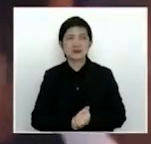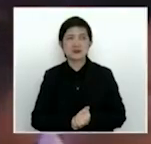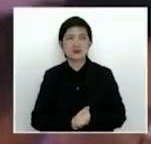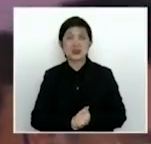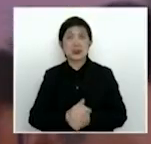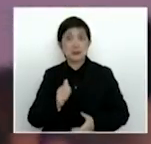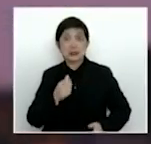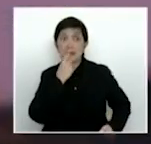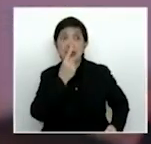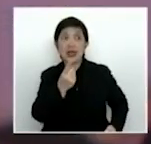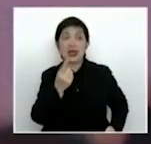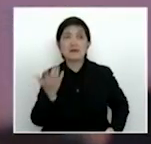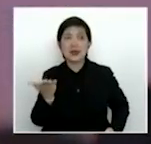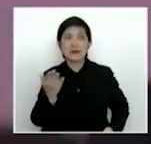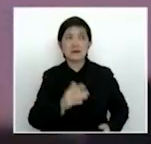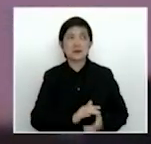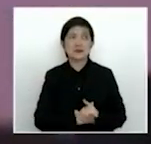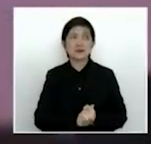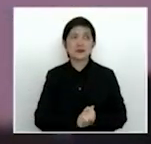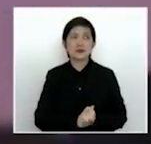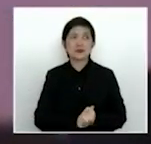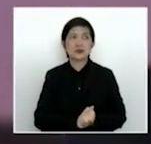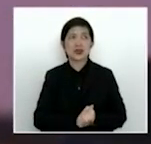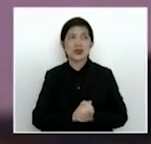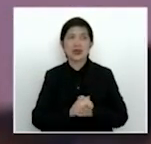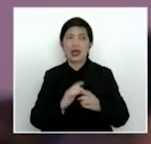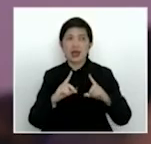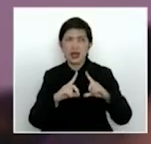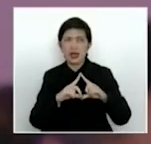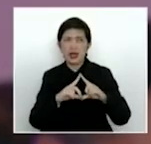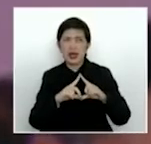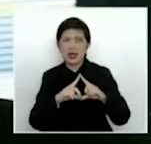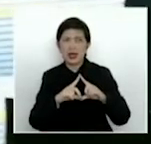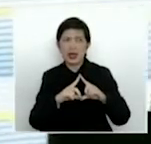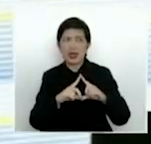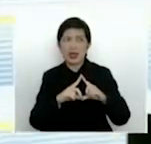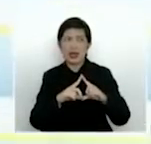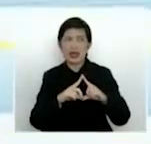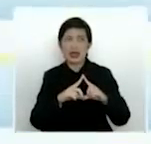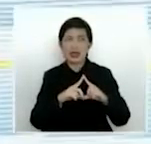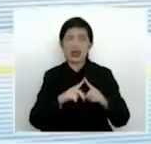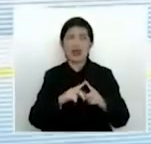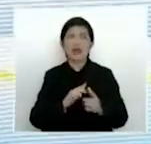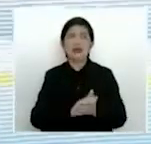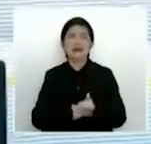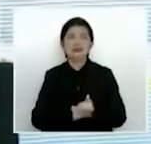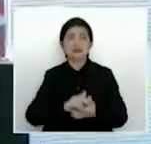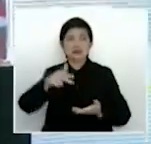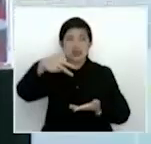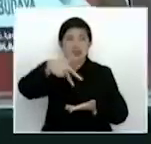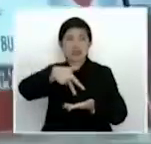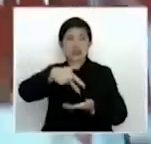bisa disebutkan Profesor Gungun a a Oke Baik gender huruf a Saya akan mengambil